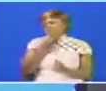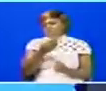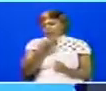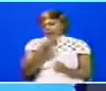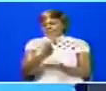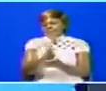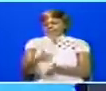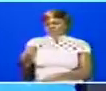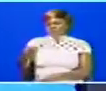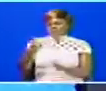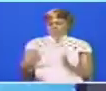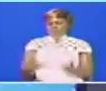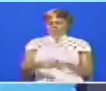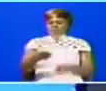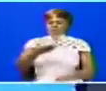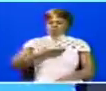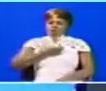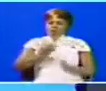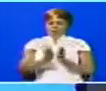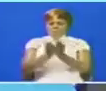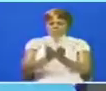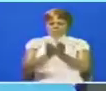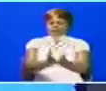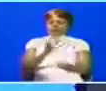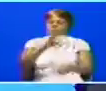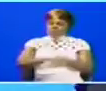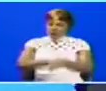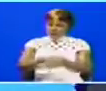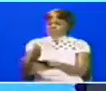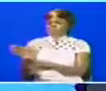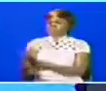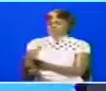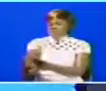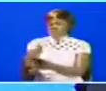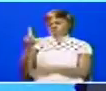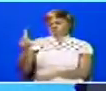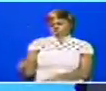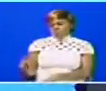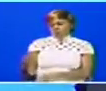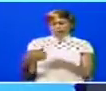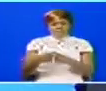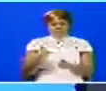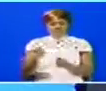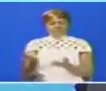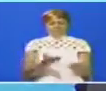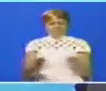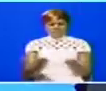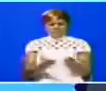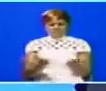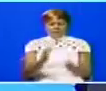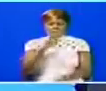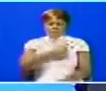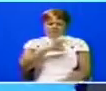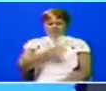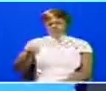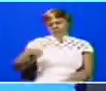baadhi ya wavuvi na hata wamiliki wa mashua ili kuwawezesha kununua samaki kwa urahisi. Lakini aina hiyo ya biashara huwafaidi